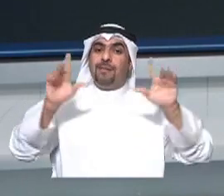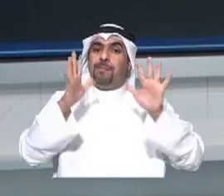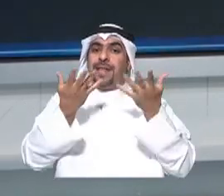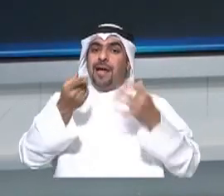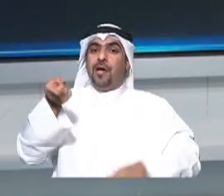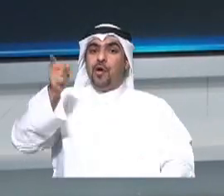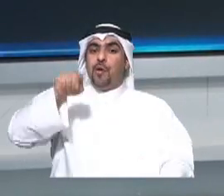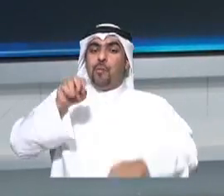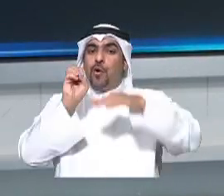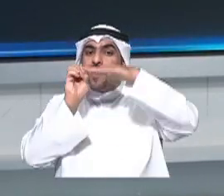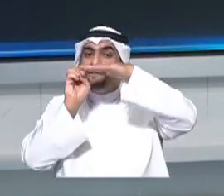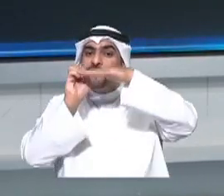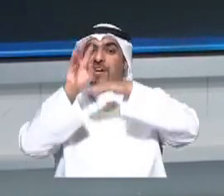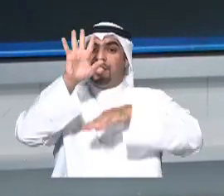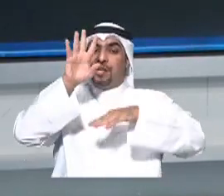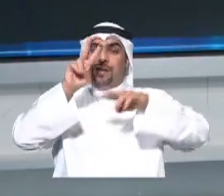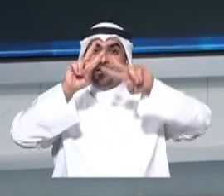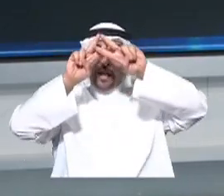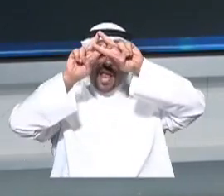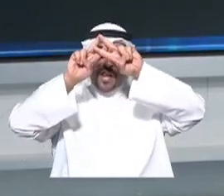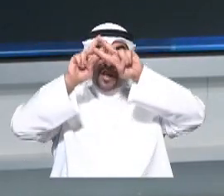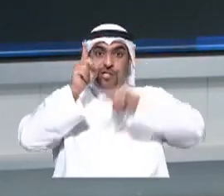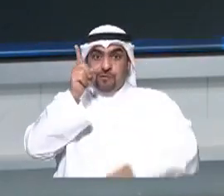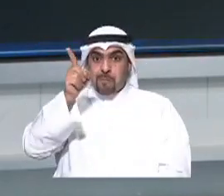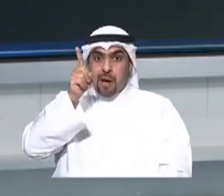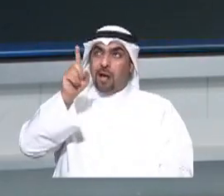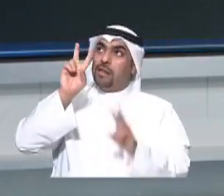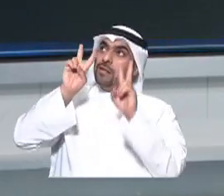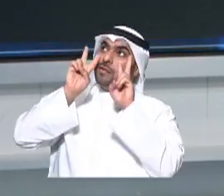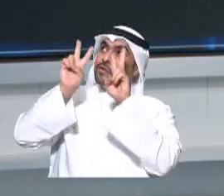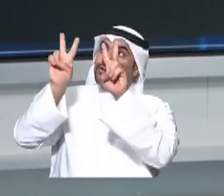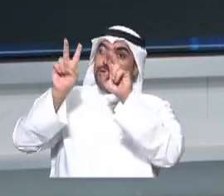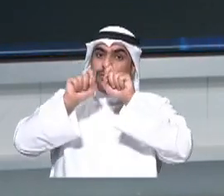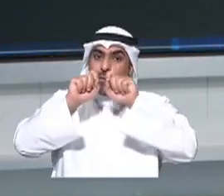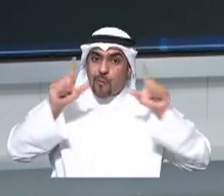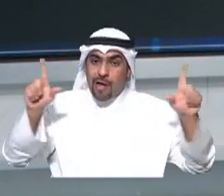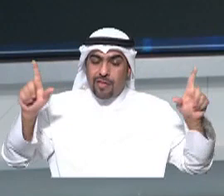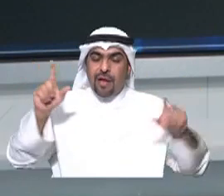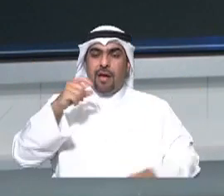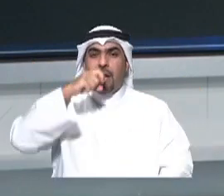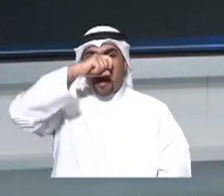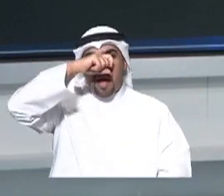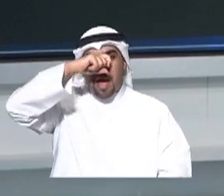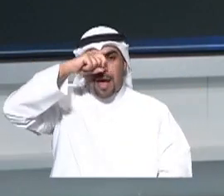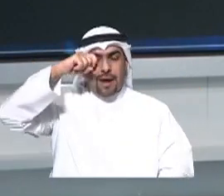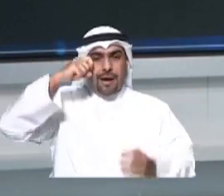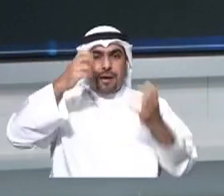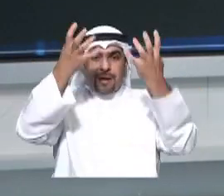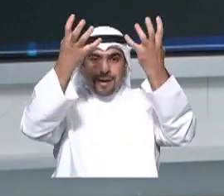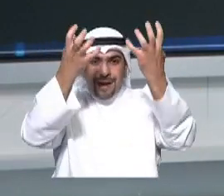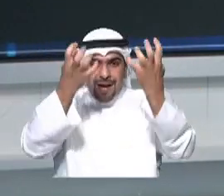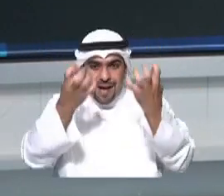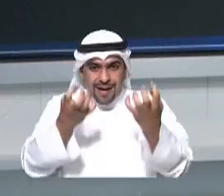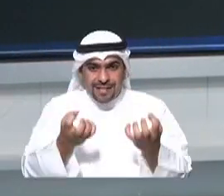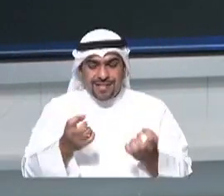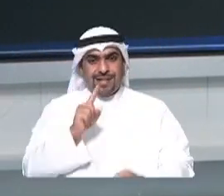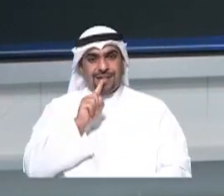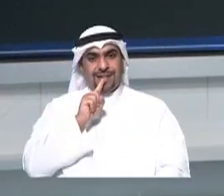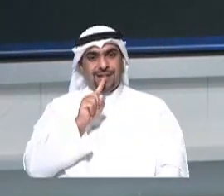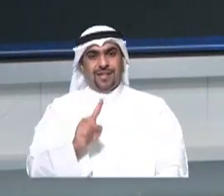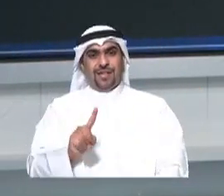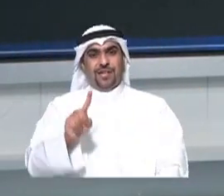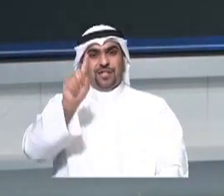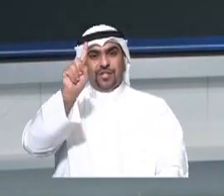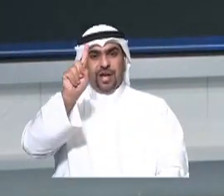متوقع ظهوره في دولة الكويت في 4 سبتمبر إن شاء الله للشهر القادم. وأيضا أعزائي المشاهدين، الطوالع والنجوم